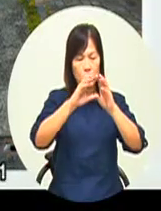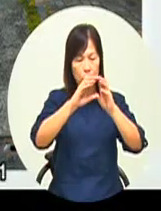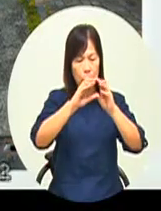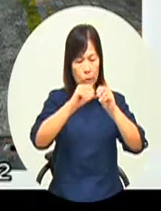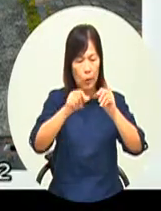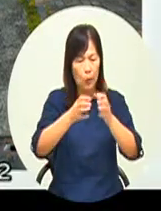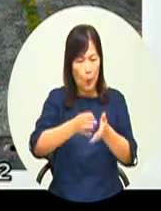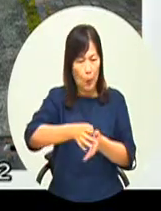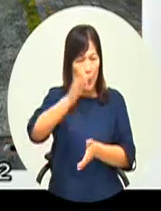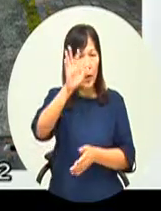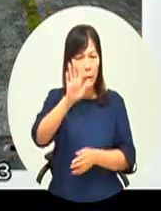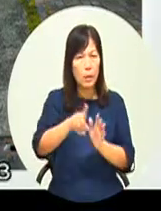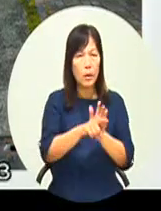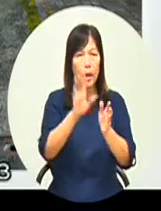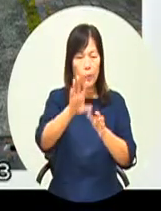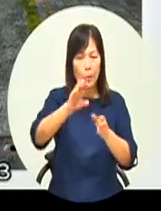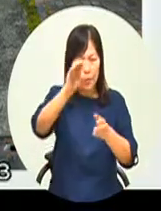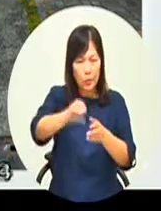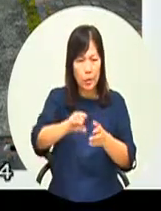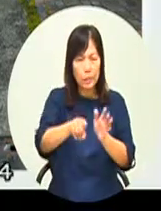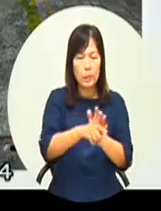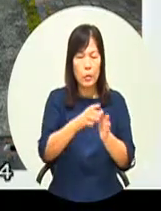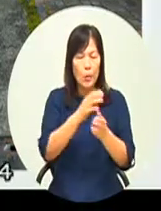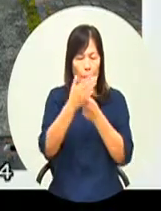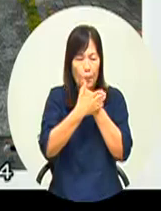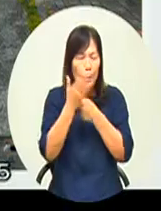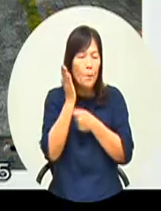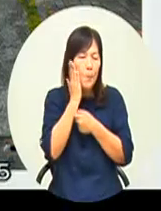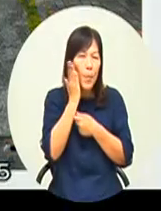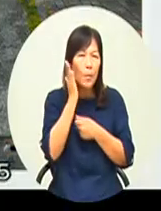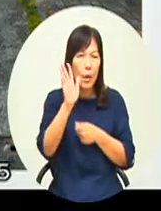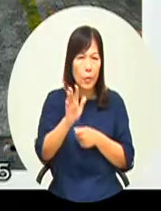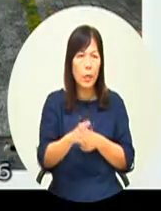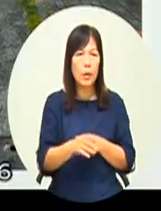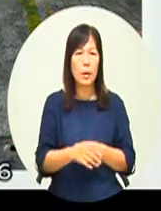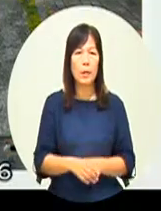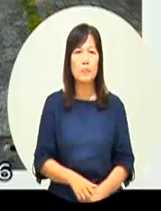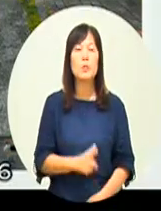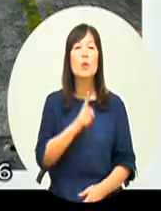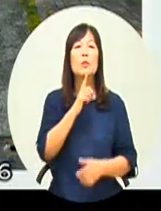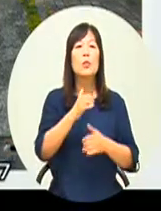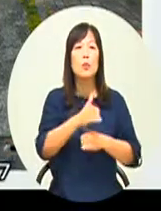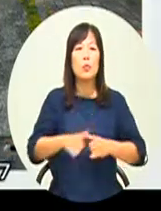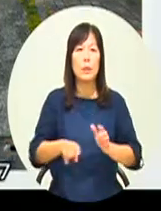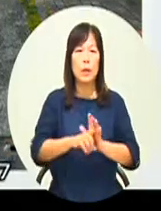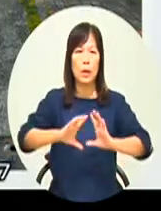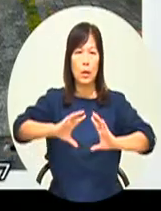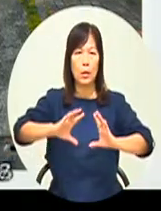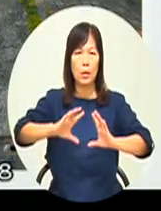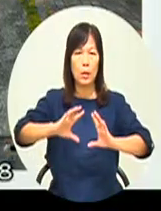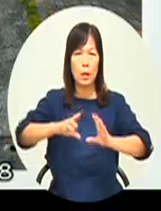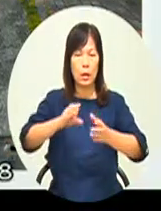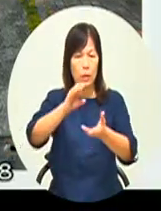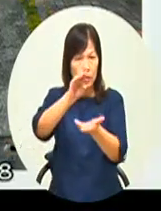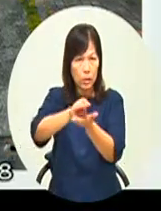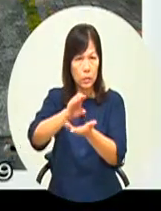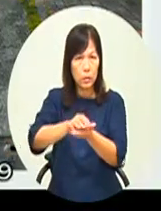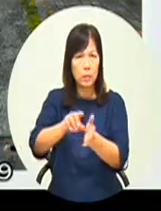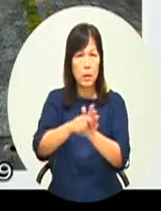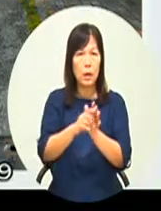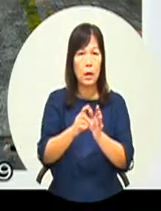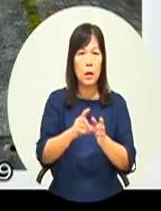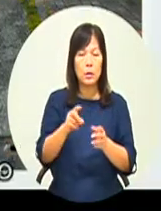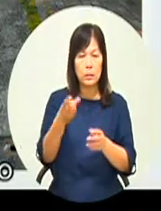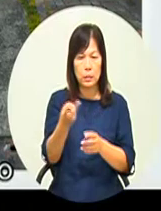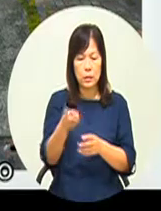金，所以能够有一个停车场都非常宝贵的。那富民公有停车场跟富国的公有停车场，这两个停